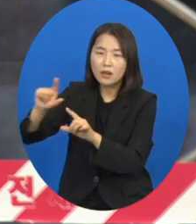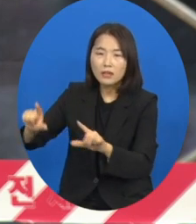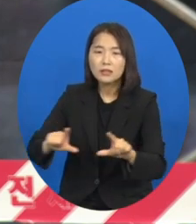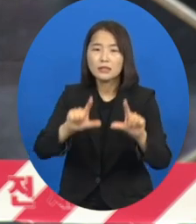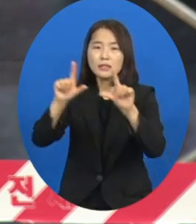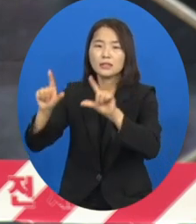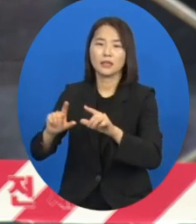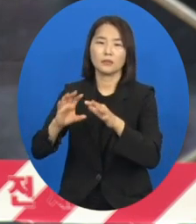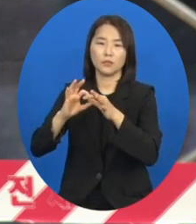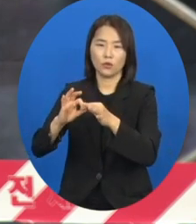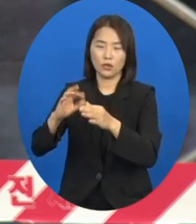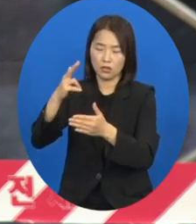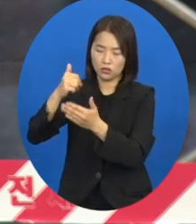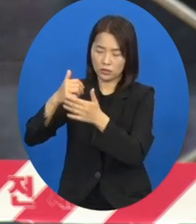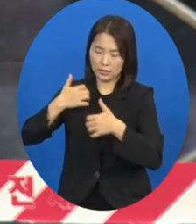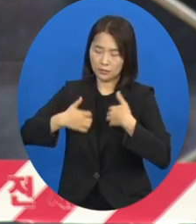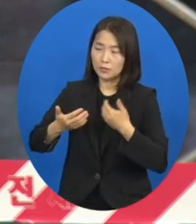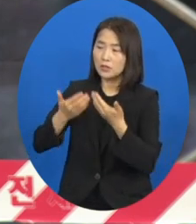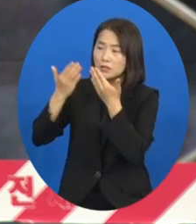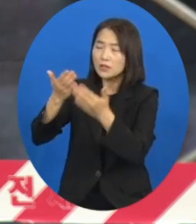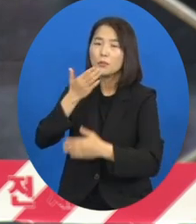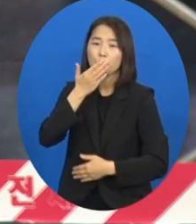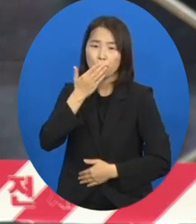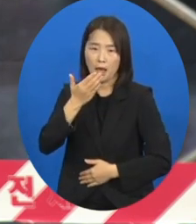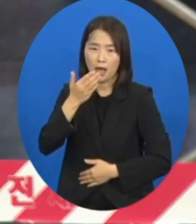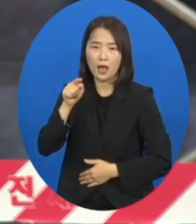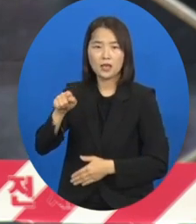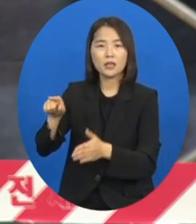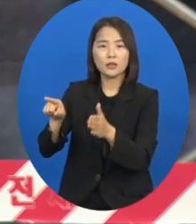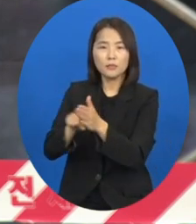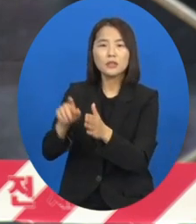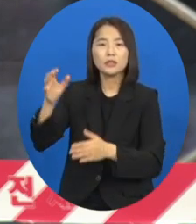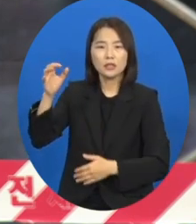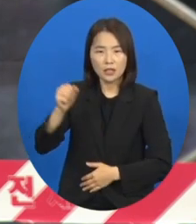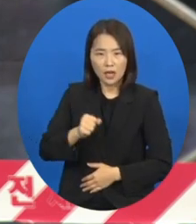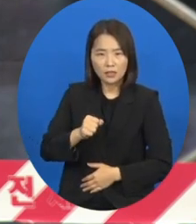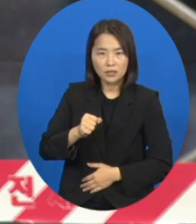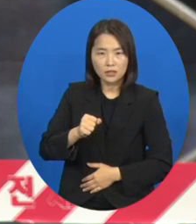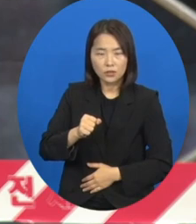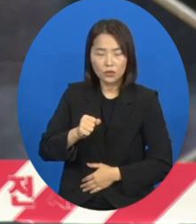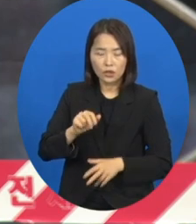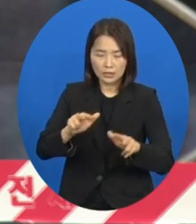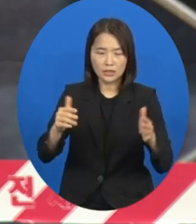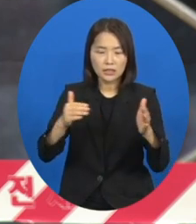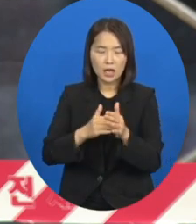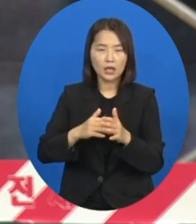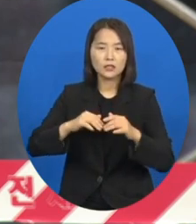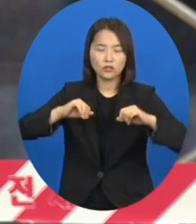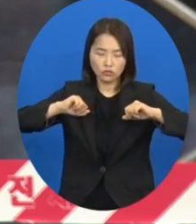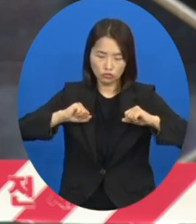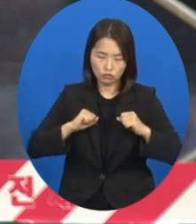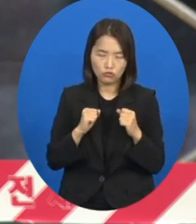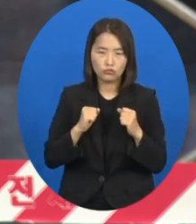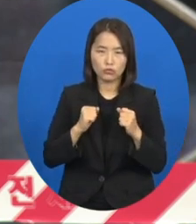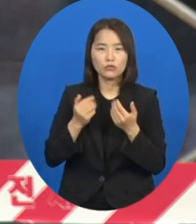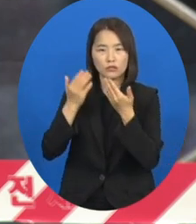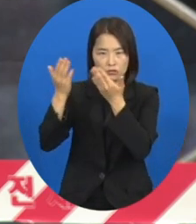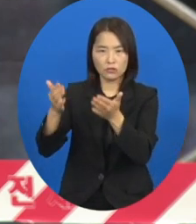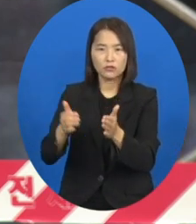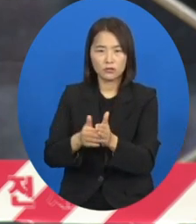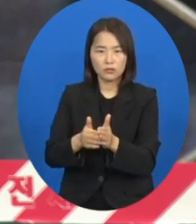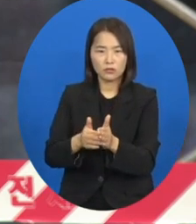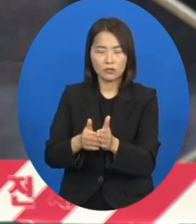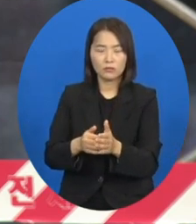통해서 주를 기쁘시게 할 수 있다, 이 믿음 가지고 지금까지 우리는 순종과 믿음을 가지고 걸어왔습니다.